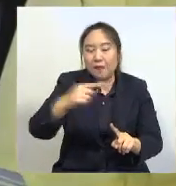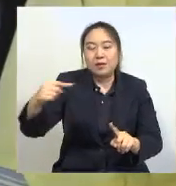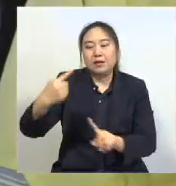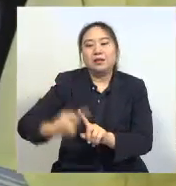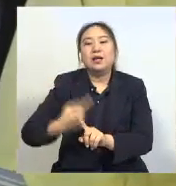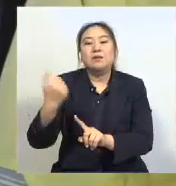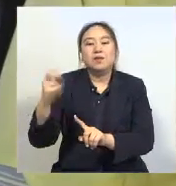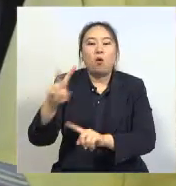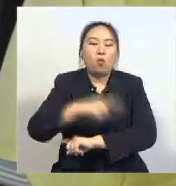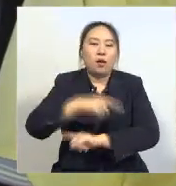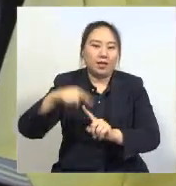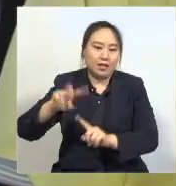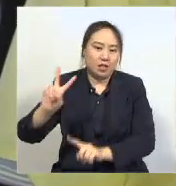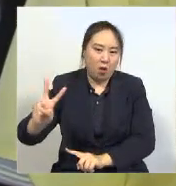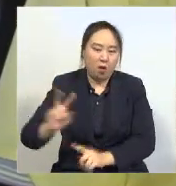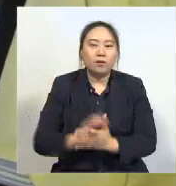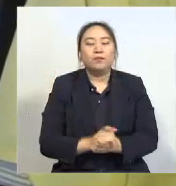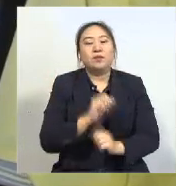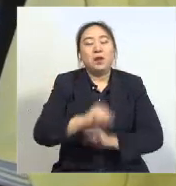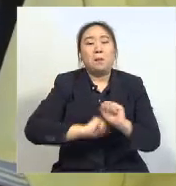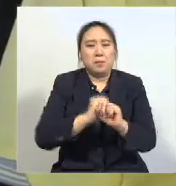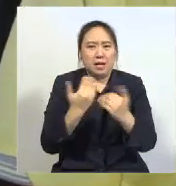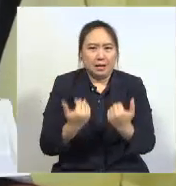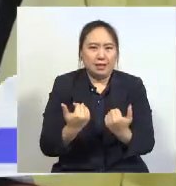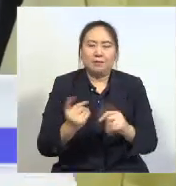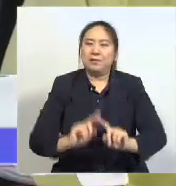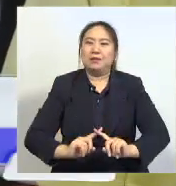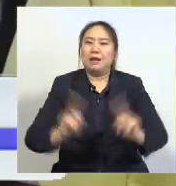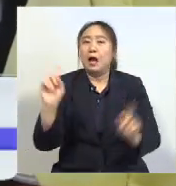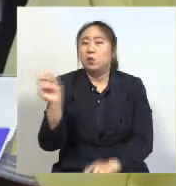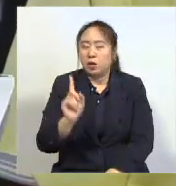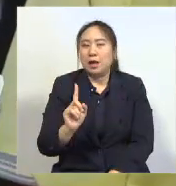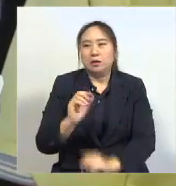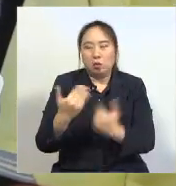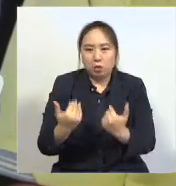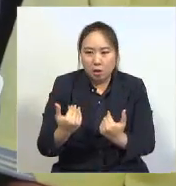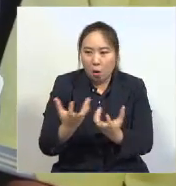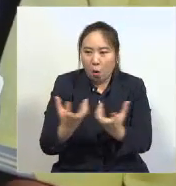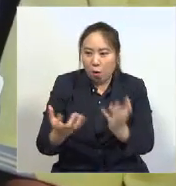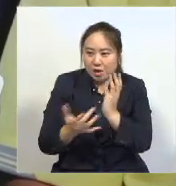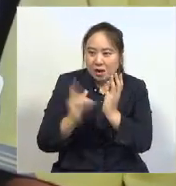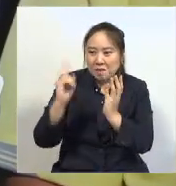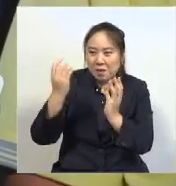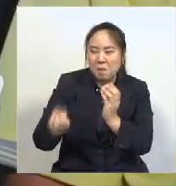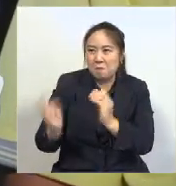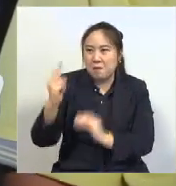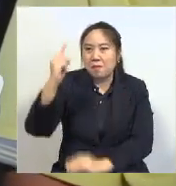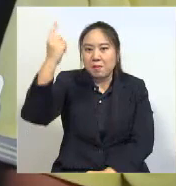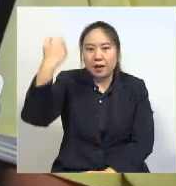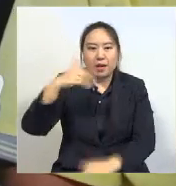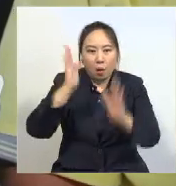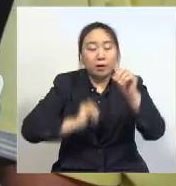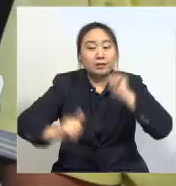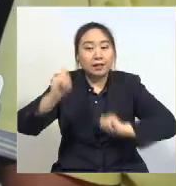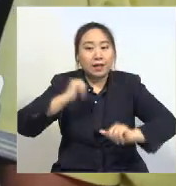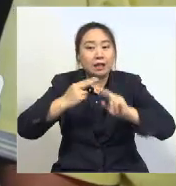แล้วก็คือเอฟเฟกต์ที่เขาให้มาเนี่ยมันมากกว่าทุกๆปีนะคะไม่ว่าพุว่าระเบิดแล้วก็นักแสดงก็เป็นนักแสดงที่มี